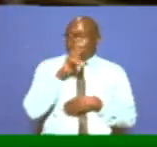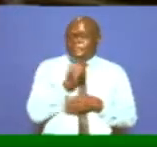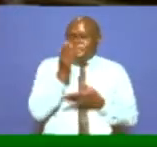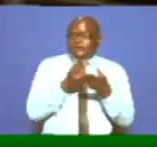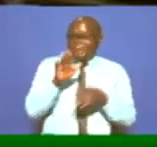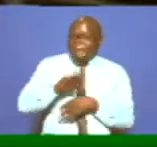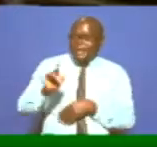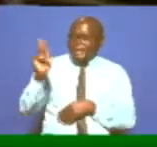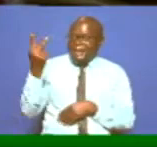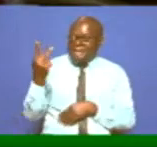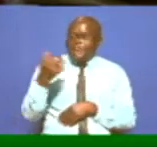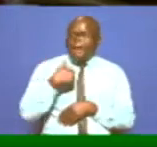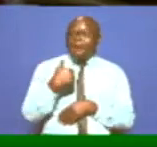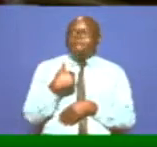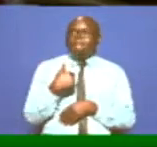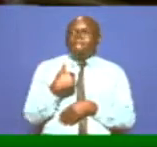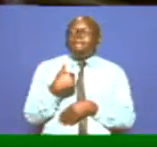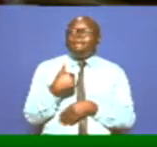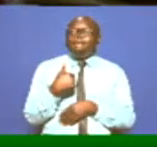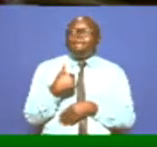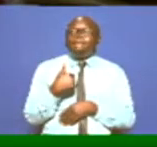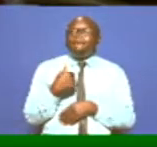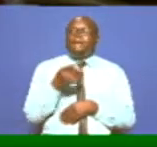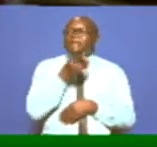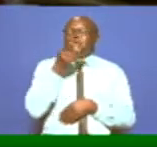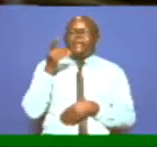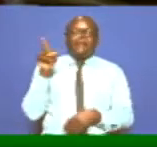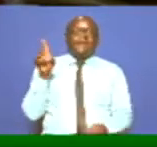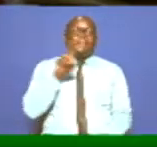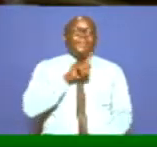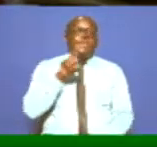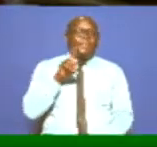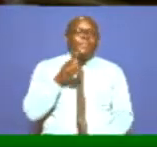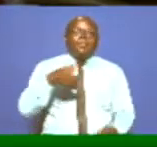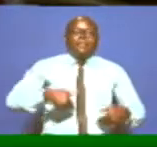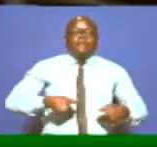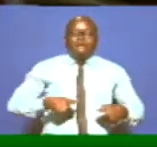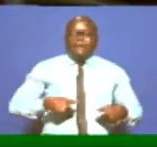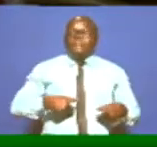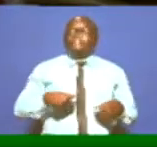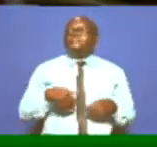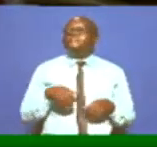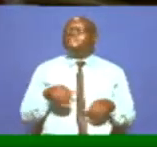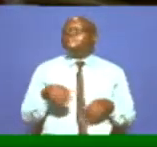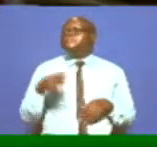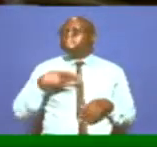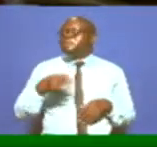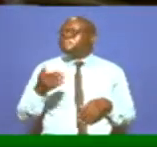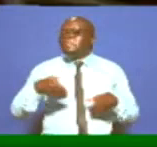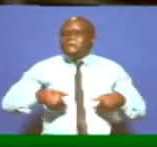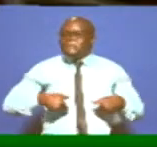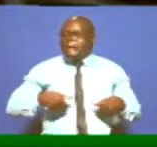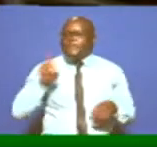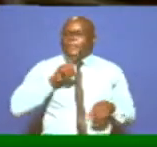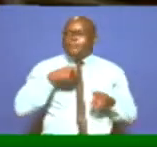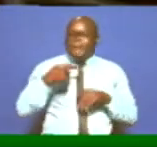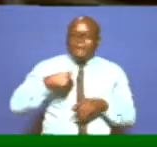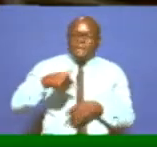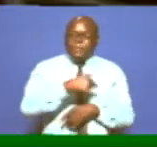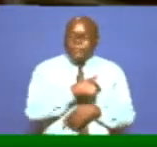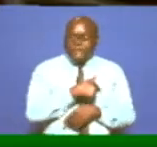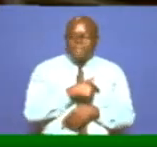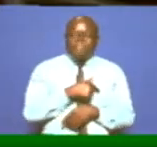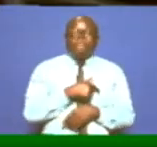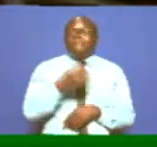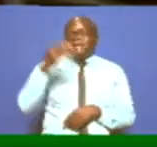Kenya iko na ukame mkali na tulikuwa tunaona hata watu hawana chakula. Yet sisi kama kaunti ya Trans